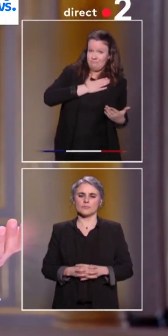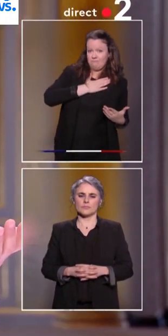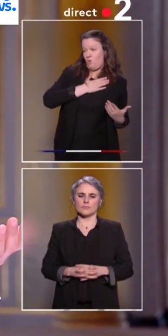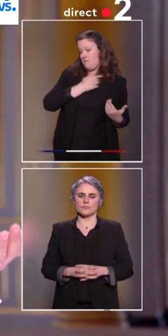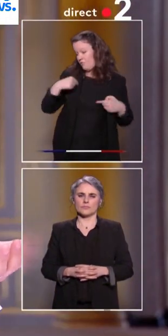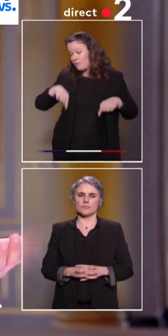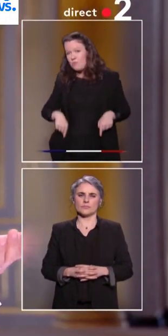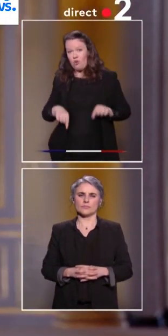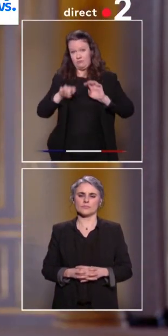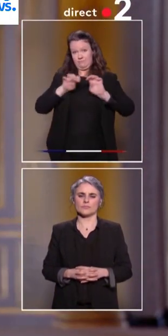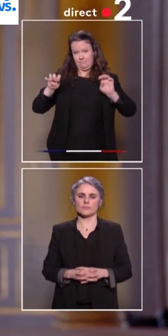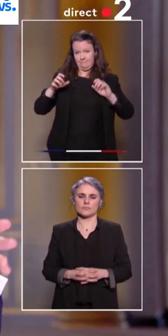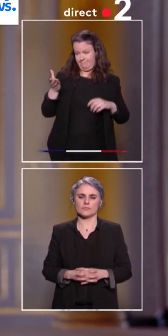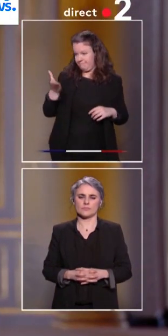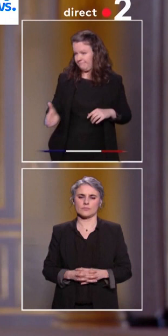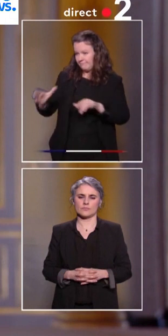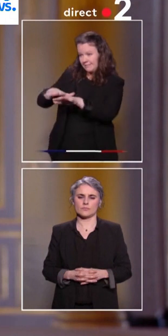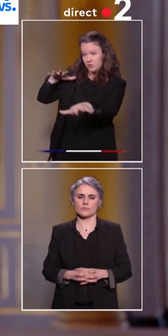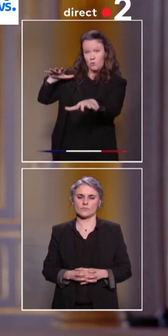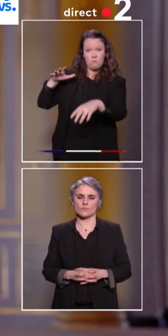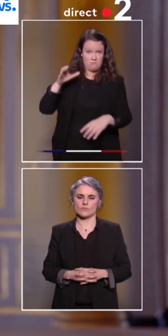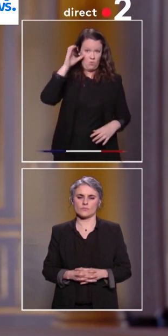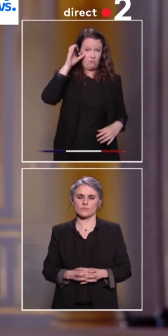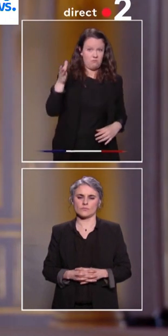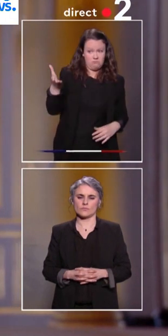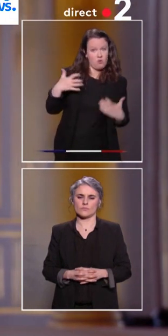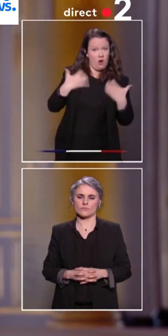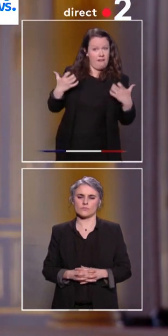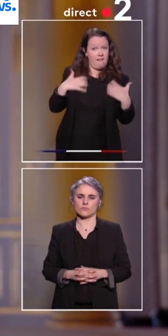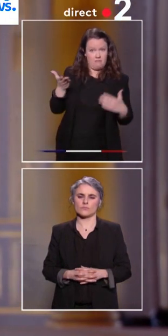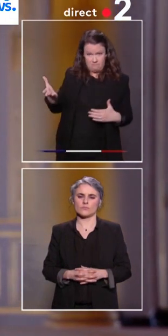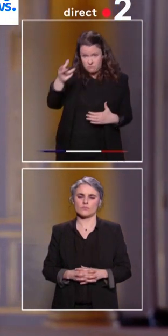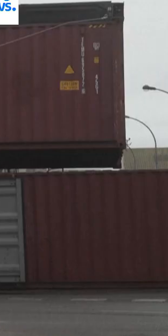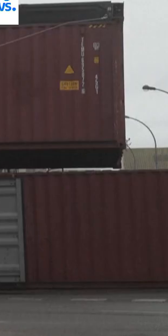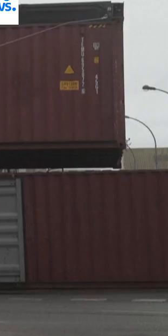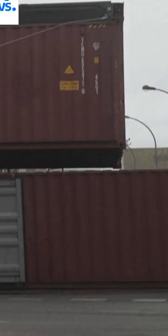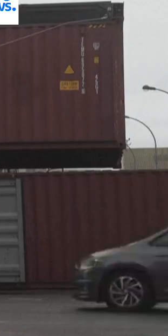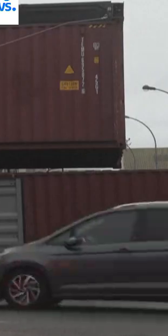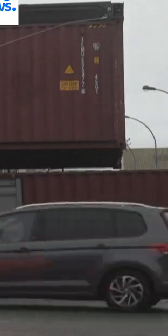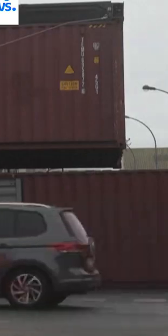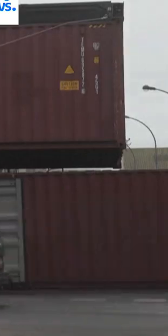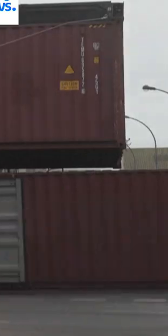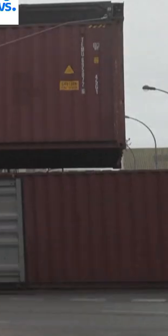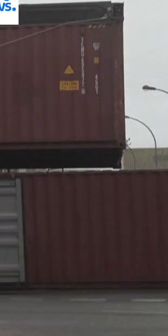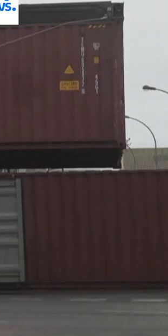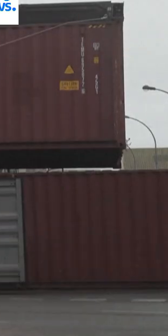d'entendre la colère légitime, qui n'est pas la violence, encore une fois, mais qui s'est exprimée au moment de ces contestations.